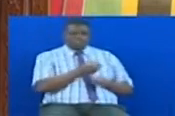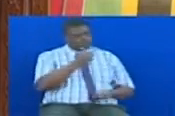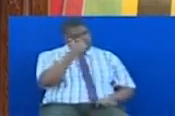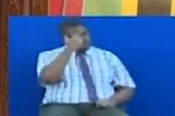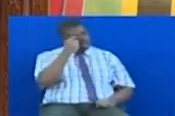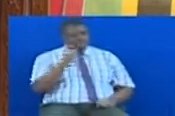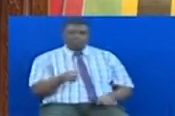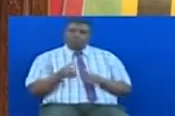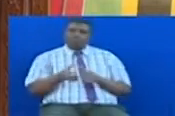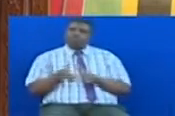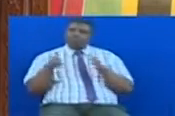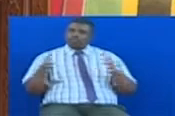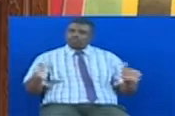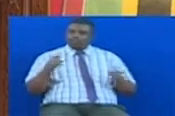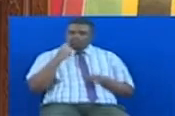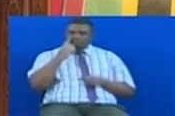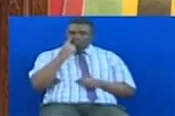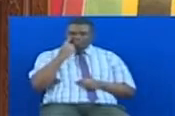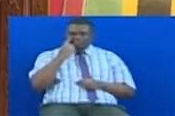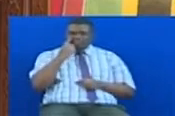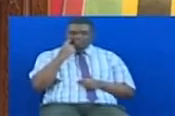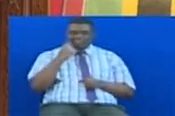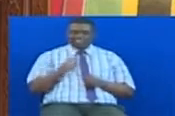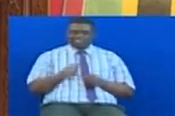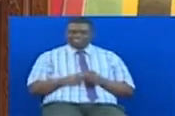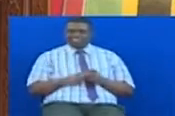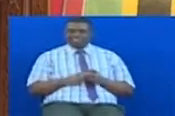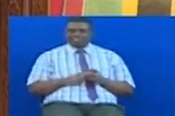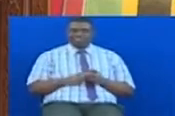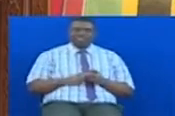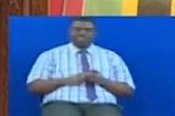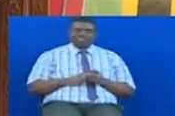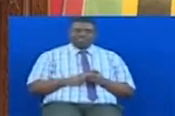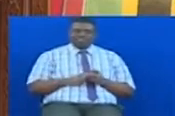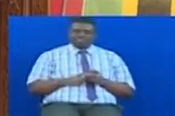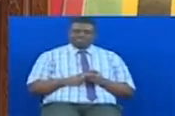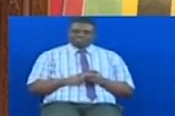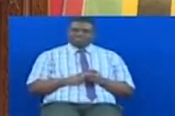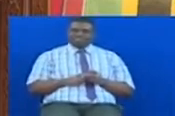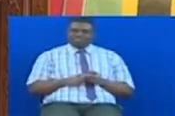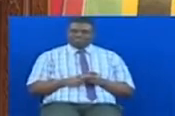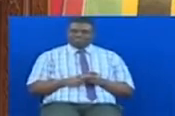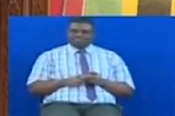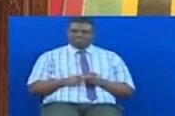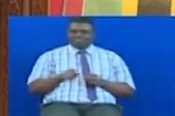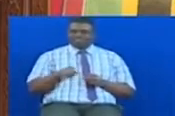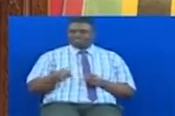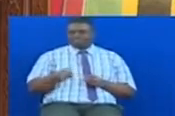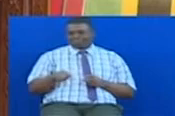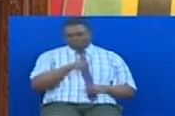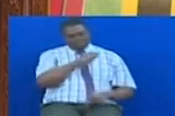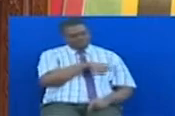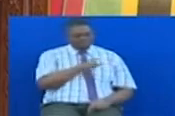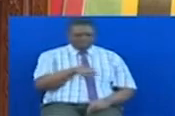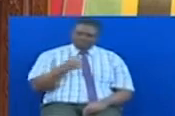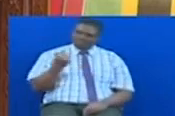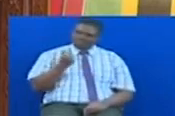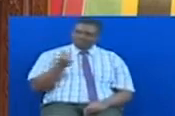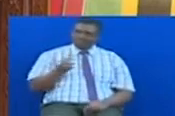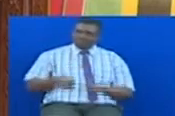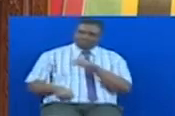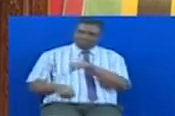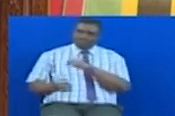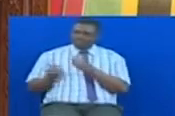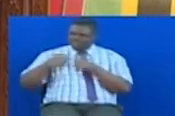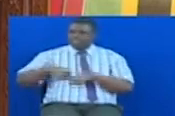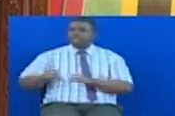mkubwa na kuhakikisha matumaini yaliyowekwa kwake na watu wa Tanzania yanaenda kutekelezwa.